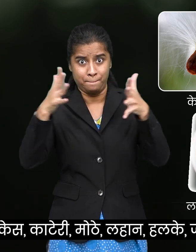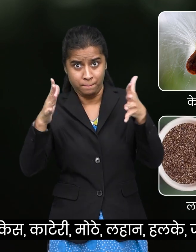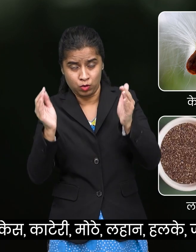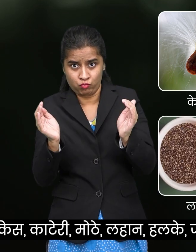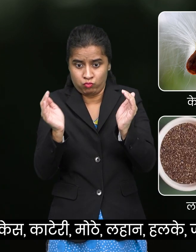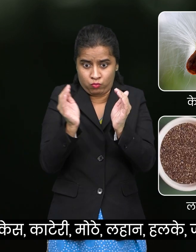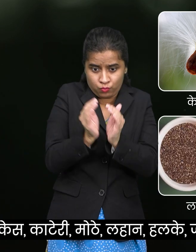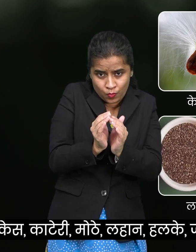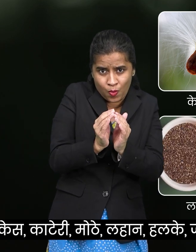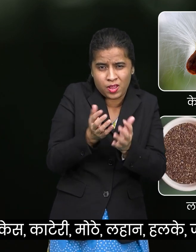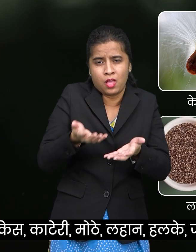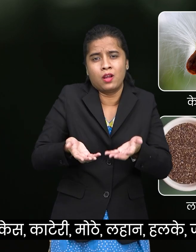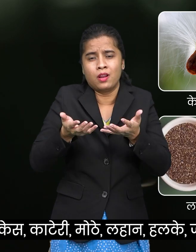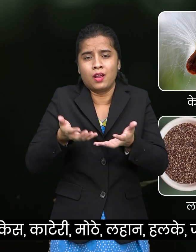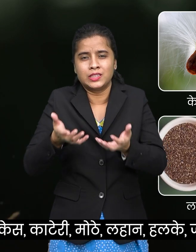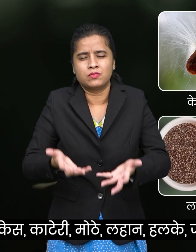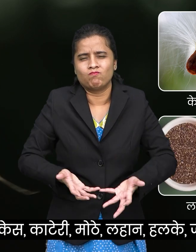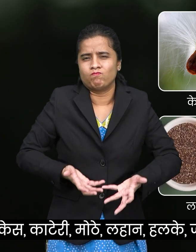प्रयत्न करा.